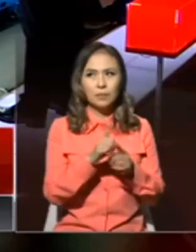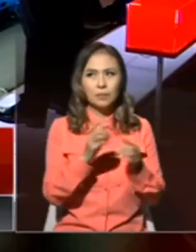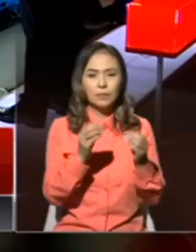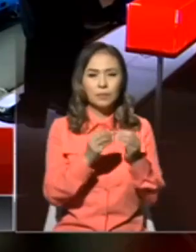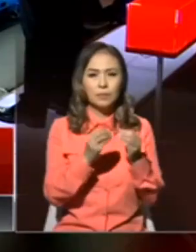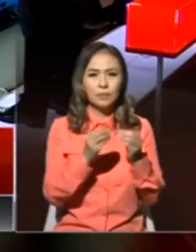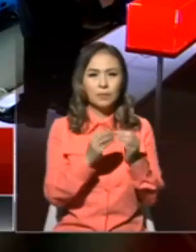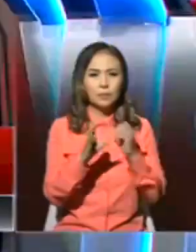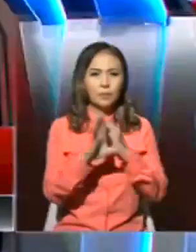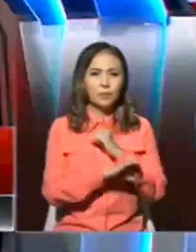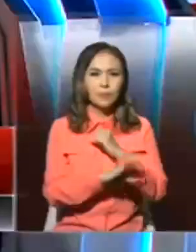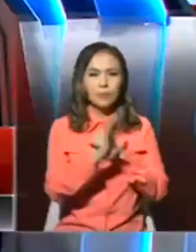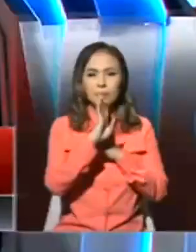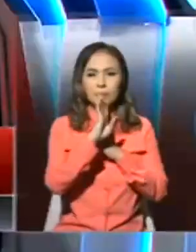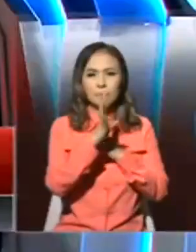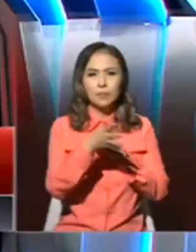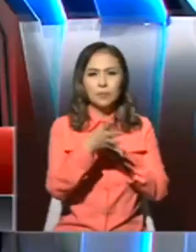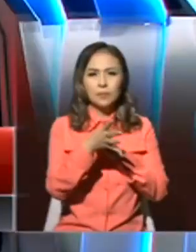жылдың соңғы